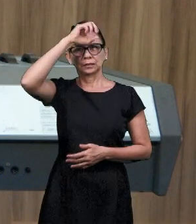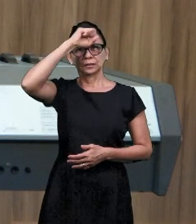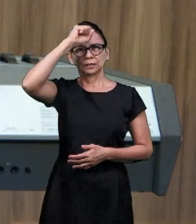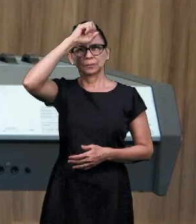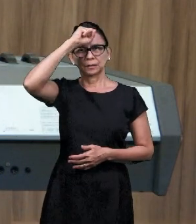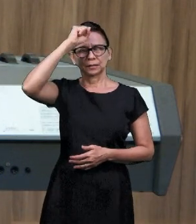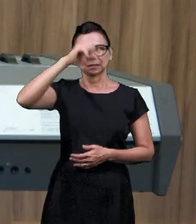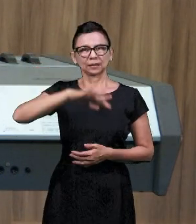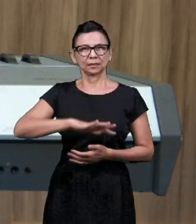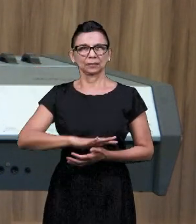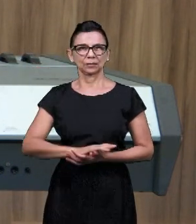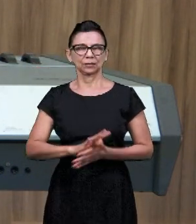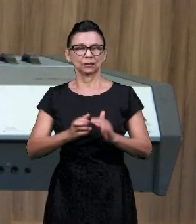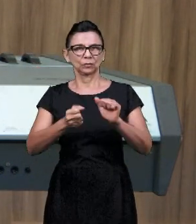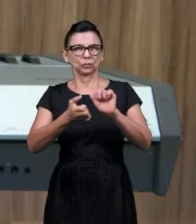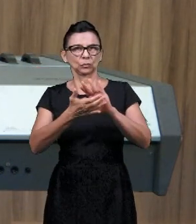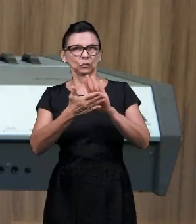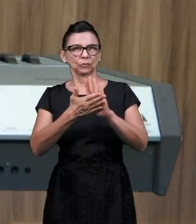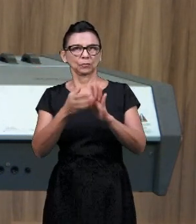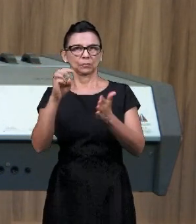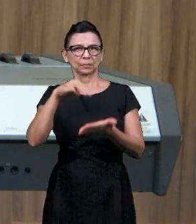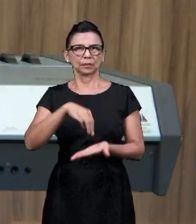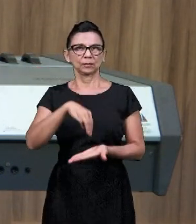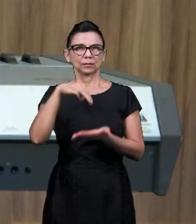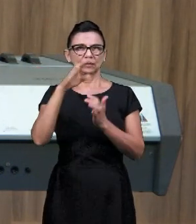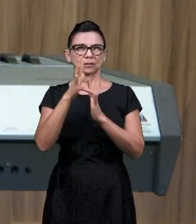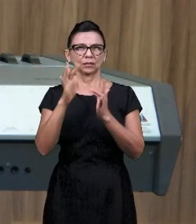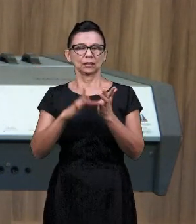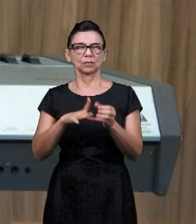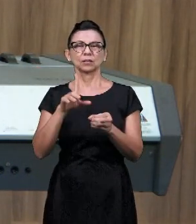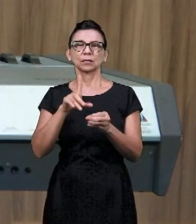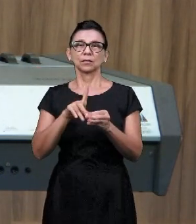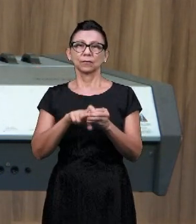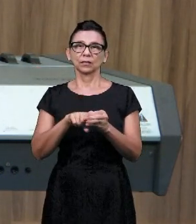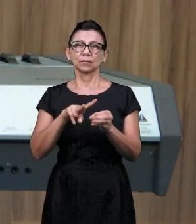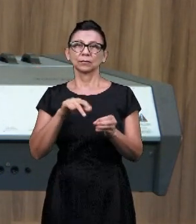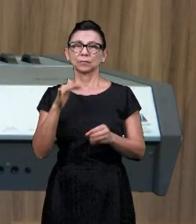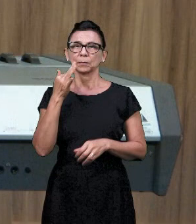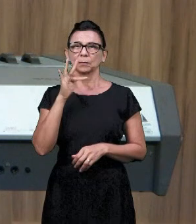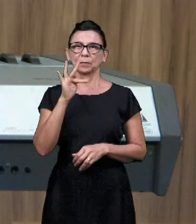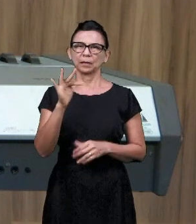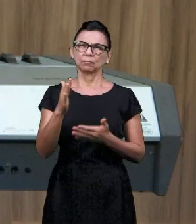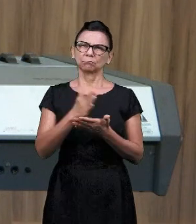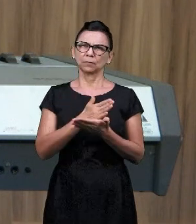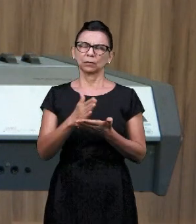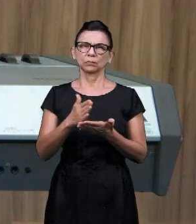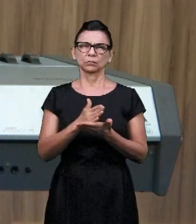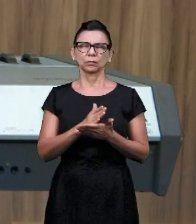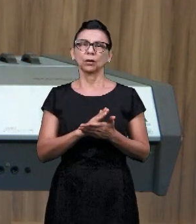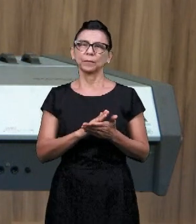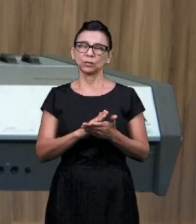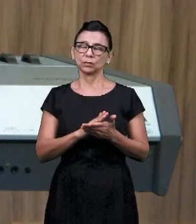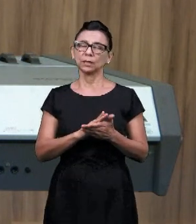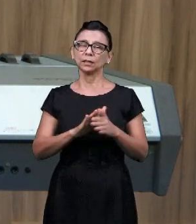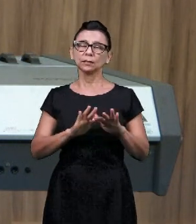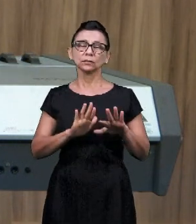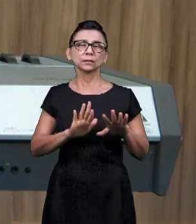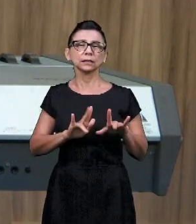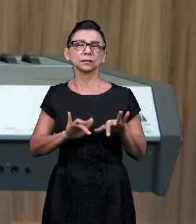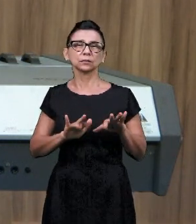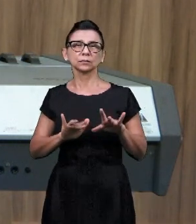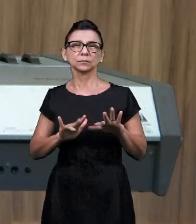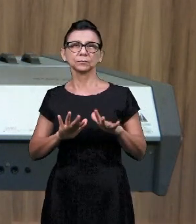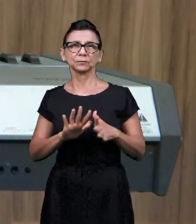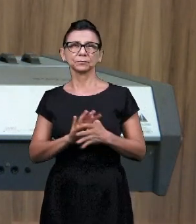longe Maranatha, Jésus bientôt viendra, pour quelques instruments. Nous avons utilisé la partition